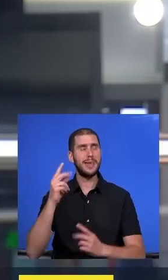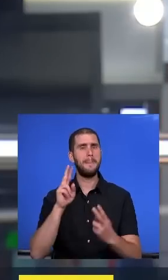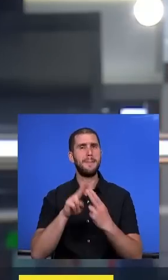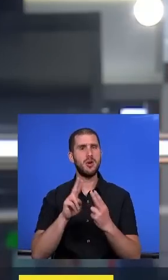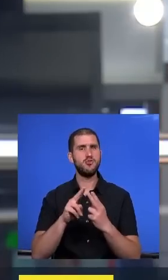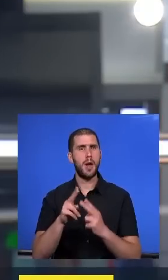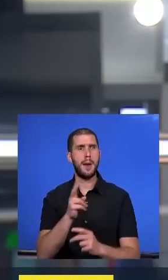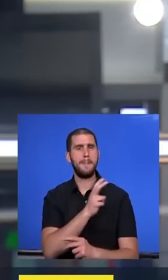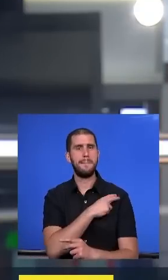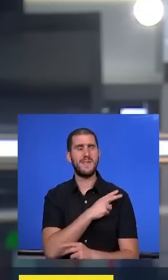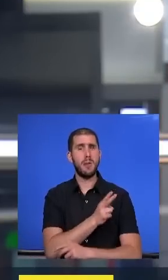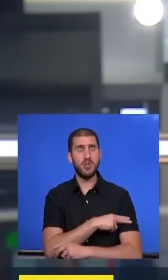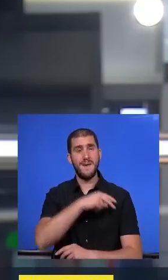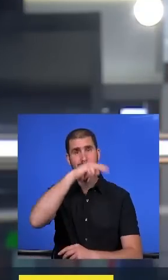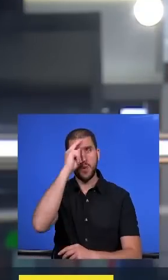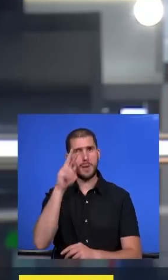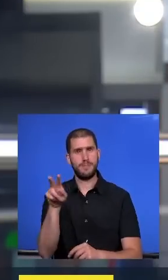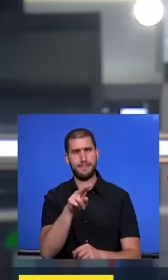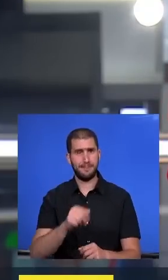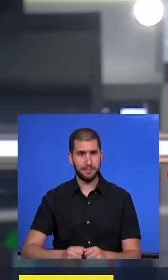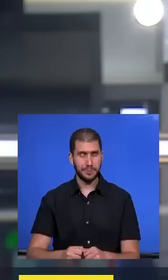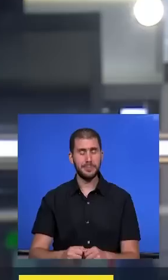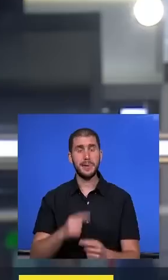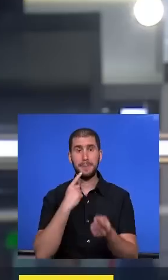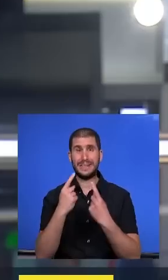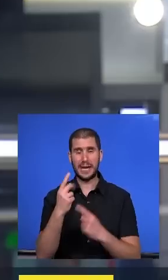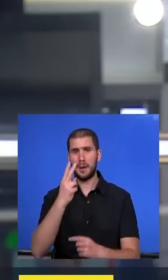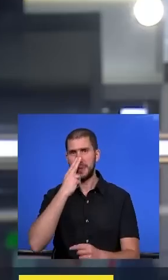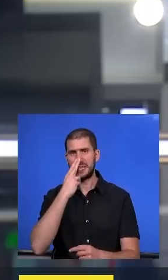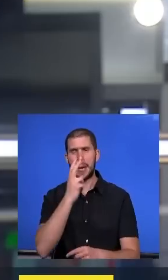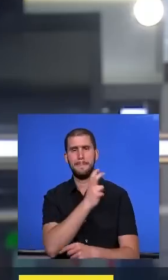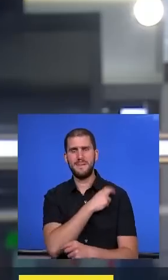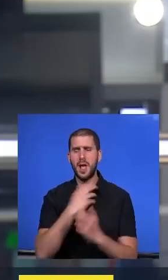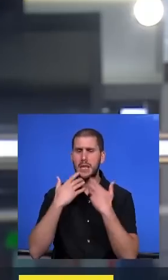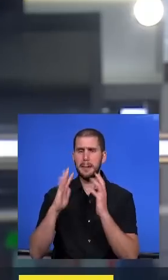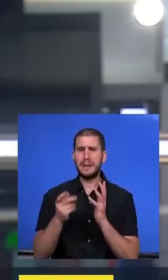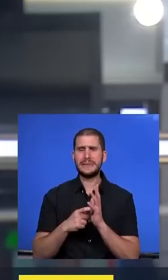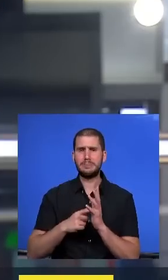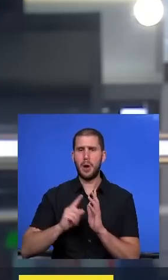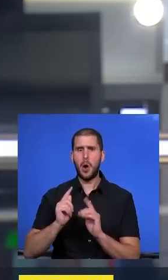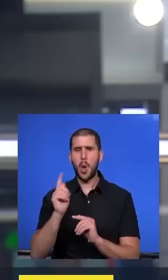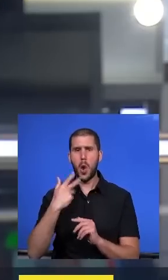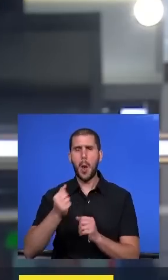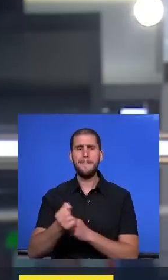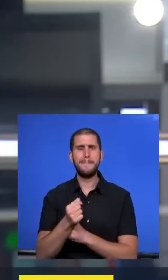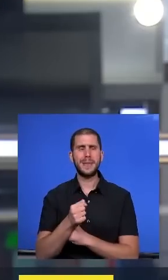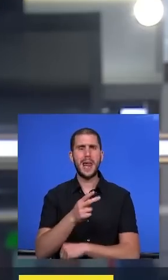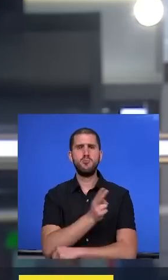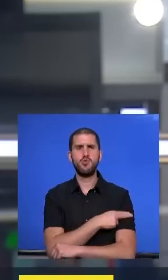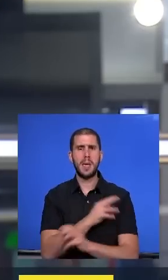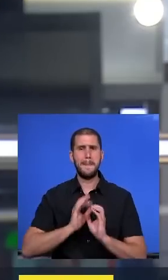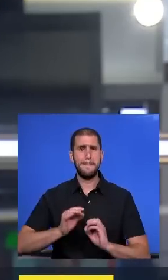מפכ"ל המשטרה להורים של השניים. בשיחה הזאת ביניהם מנסה המפכ"ל להסביר מדוע לא היה כאן מחדל משטרתי